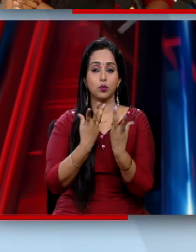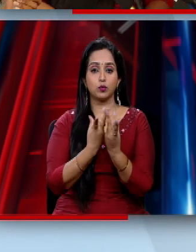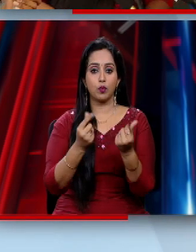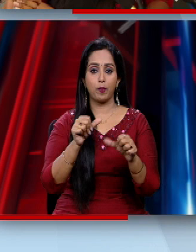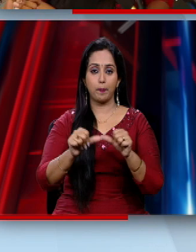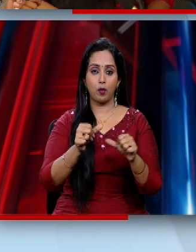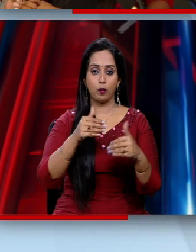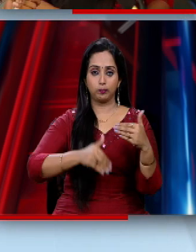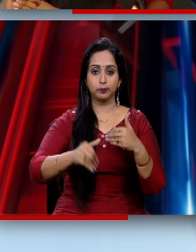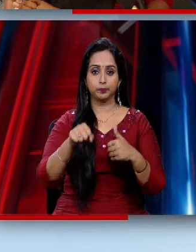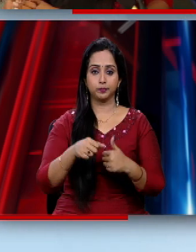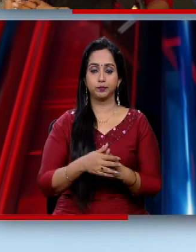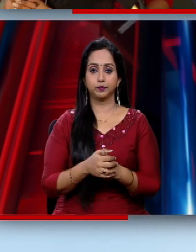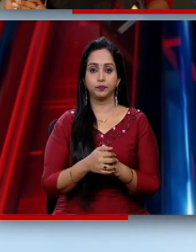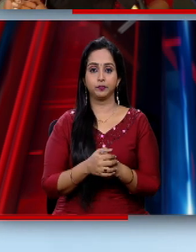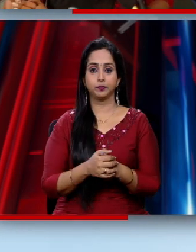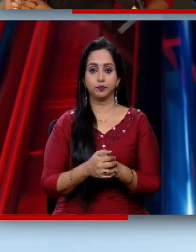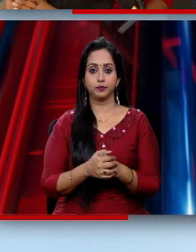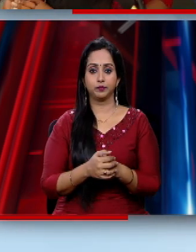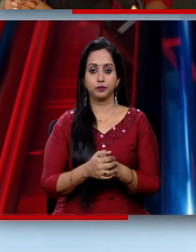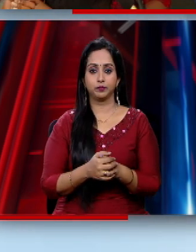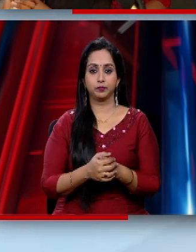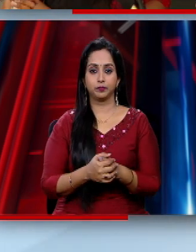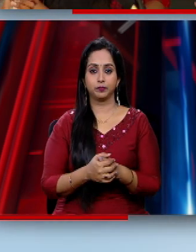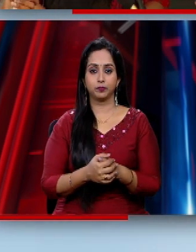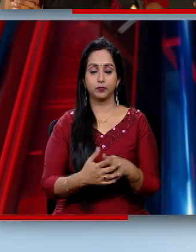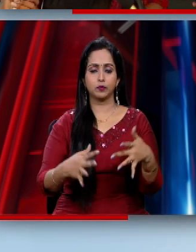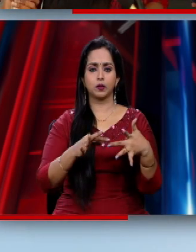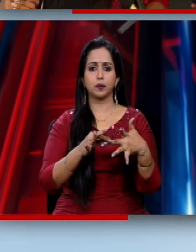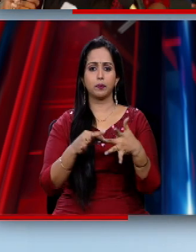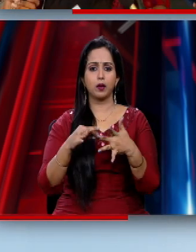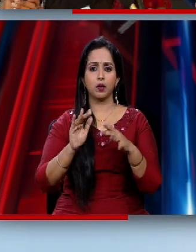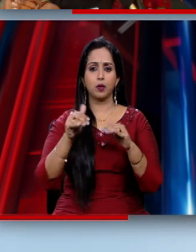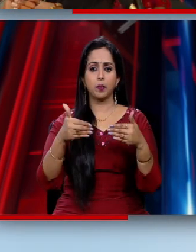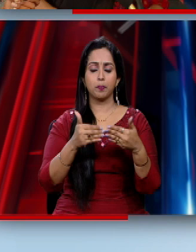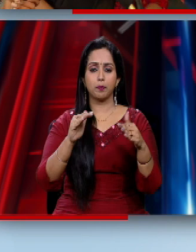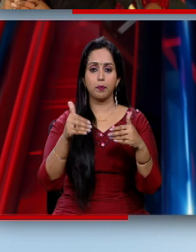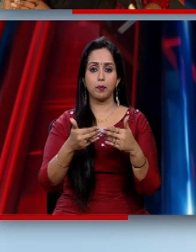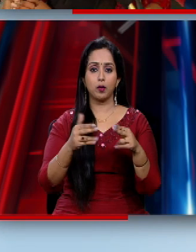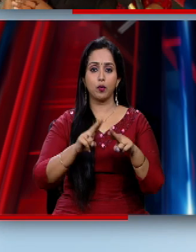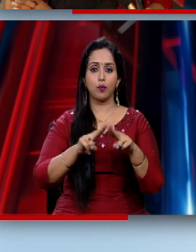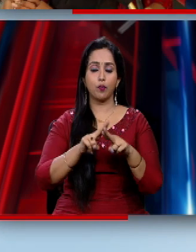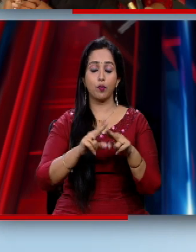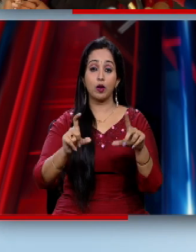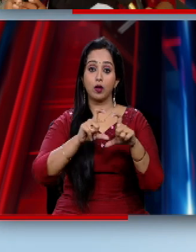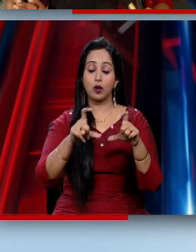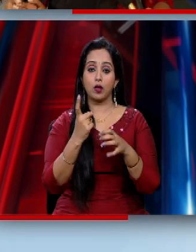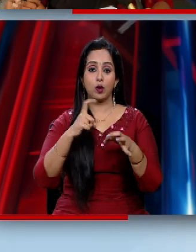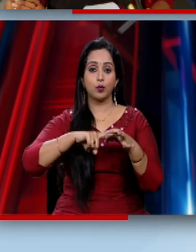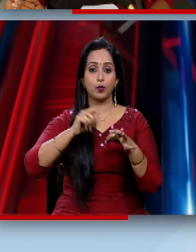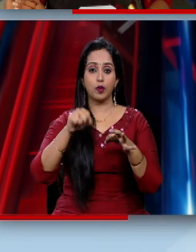നടപടികൾ സ്വീകരിക്കും. നിർവാഹക സമിതി യോഗങ്ങൾ കൃത്യമായി ചേരുന്നുണ്ട് എന്ന്